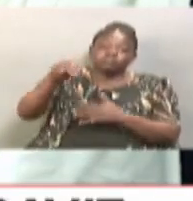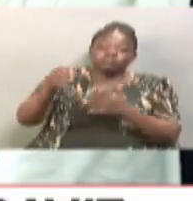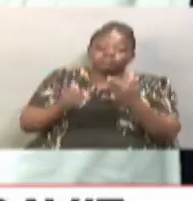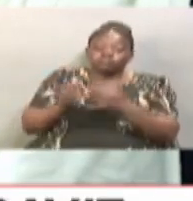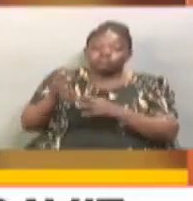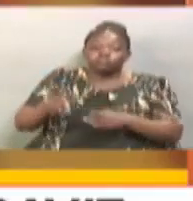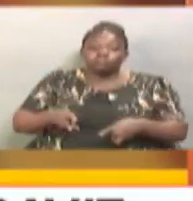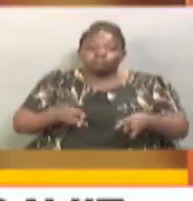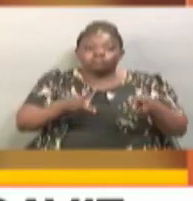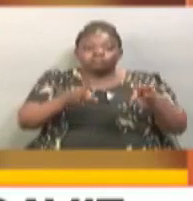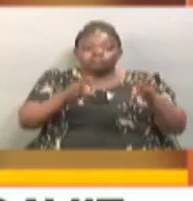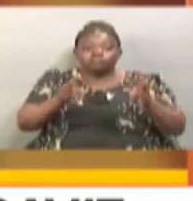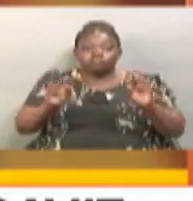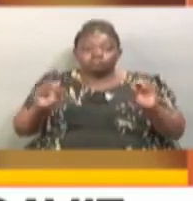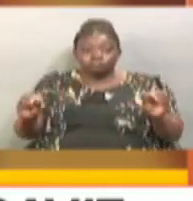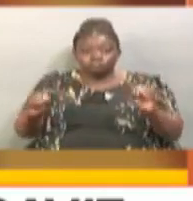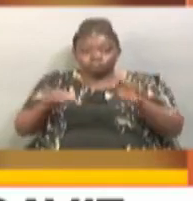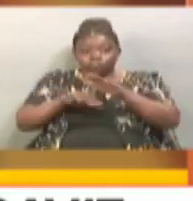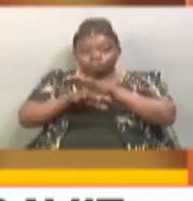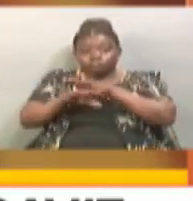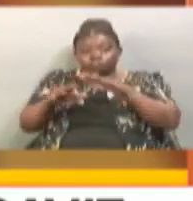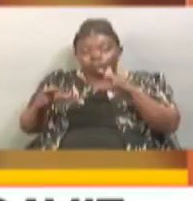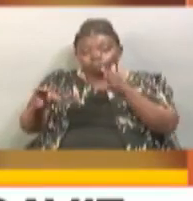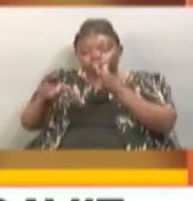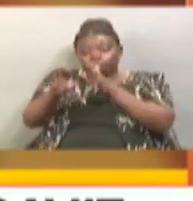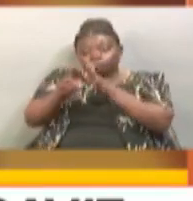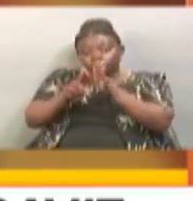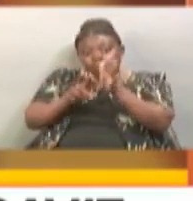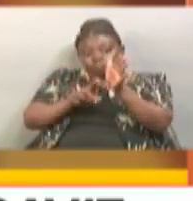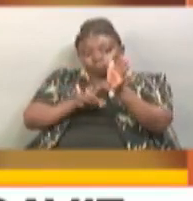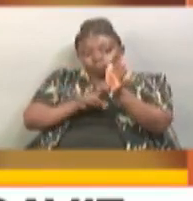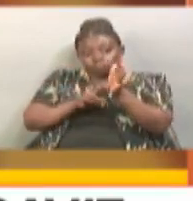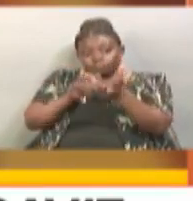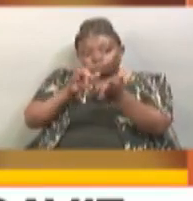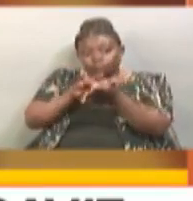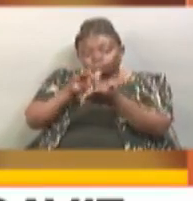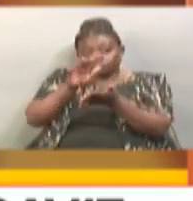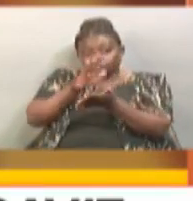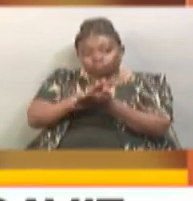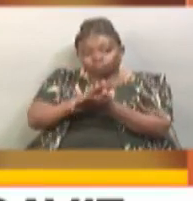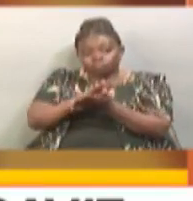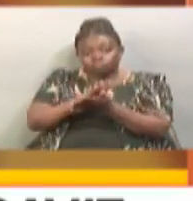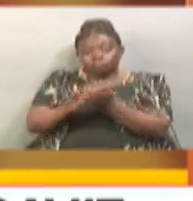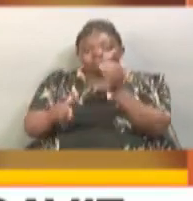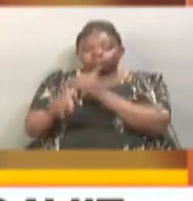makubo matuufu okuzinzira ku records embassy yaffe z'erina